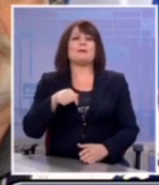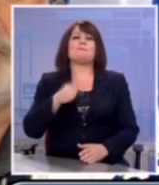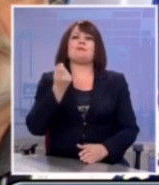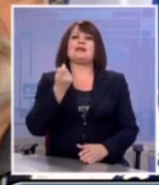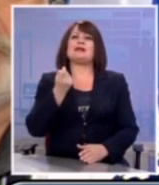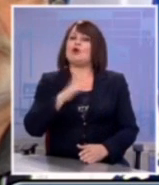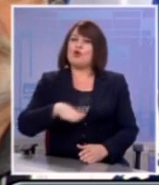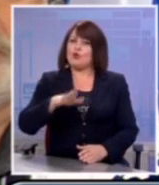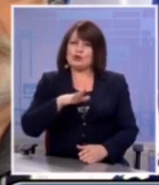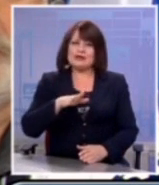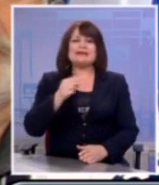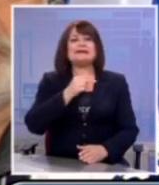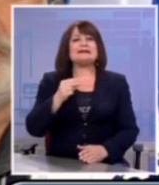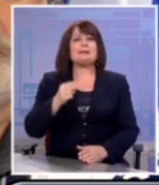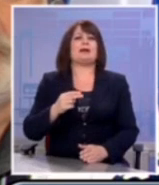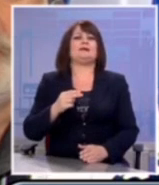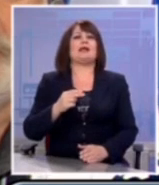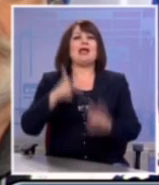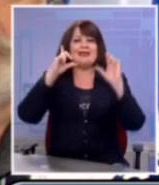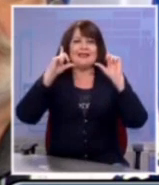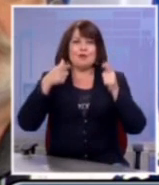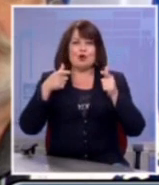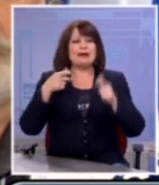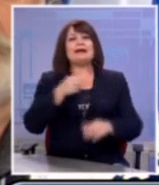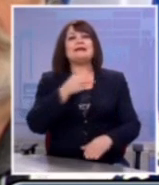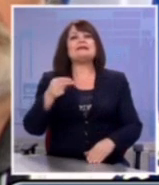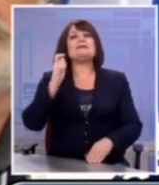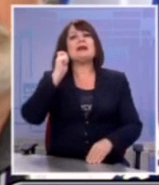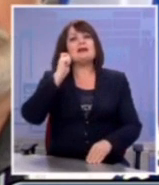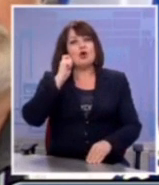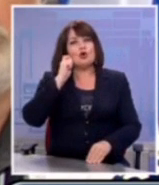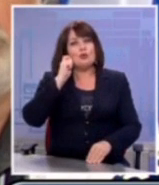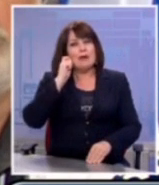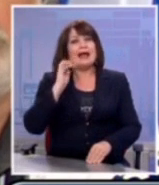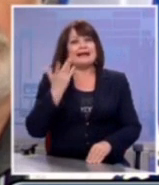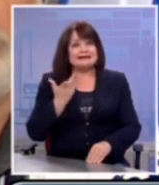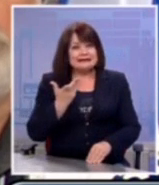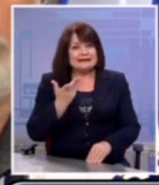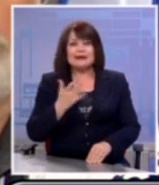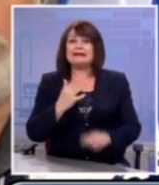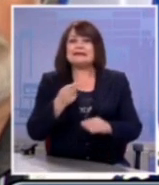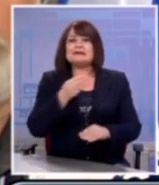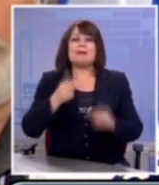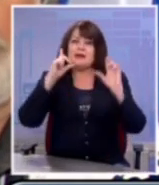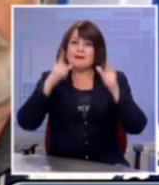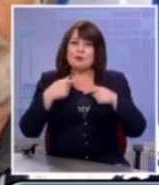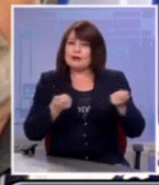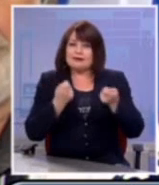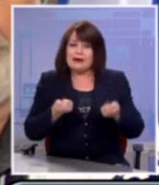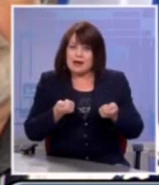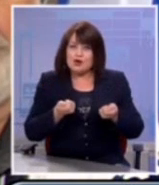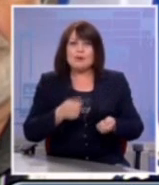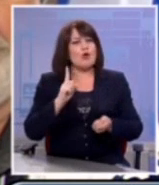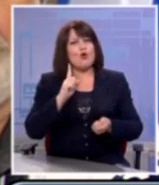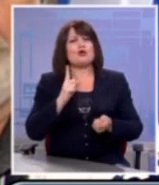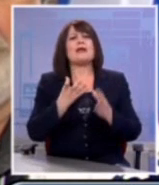ολίγους, αλλές πλείωνας οικίν, δημοκρατία και έκλειται. Και ως προς το όνομα, καλείται